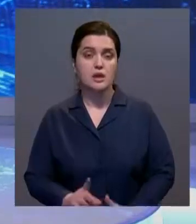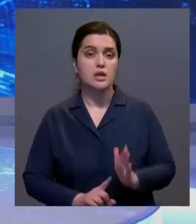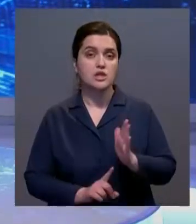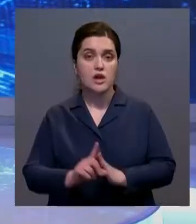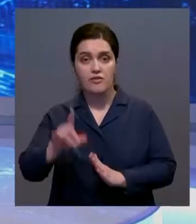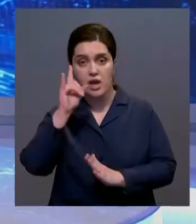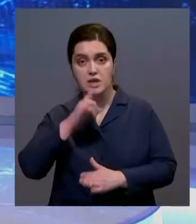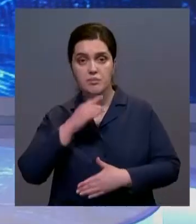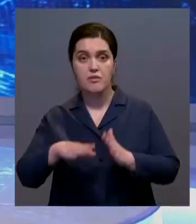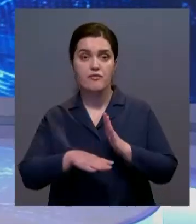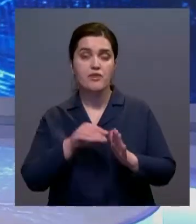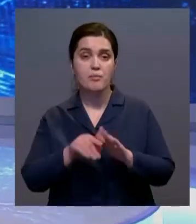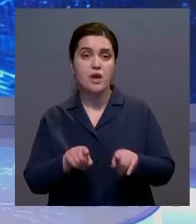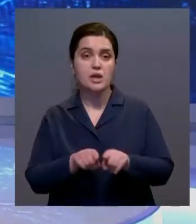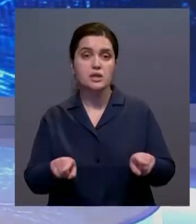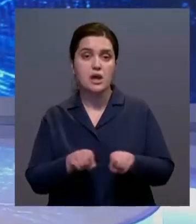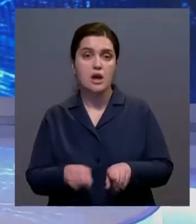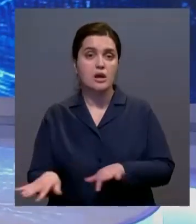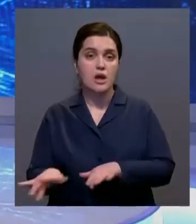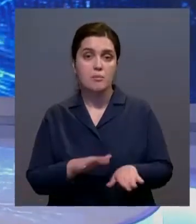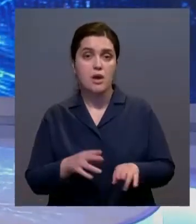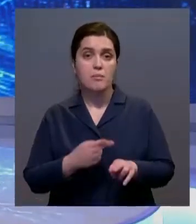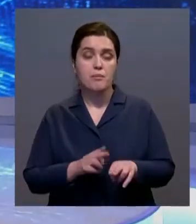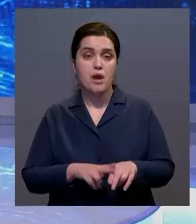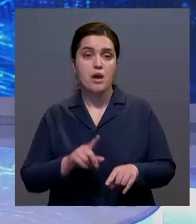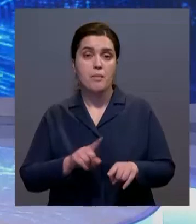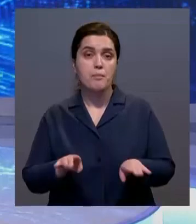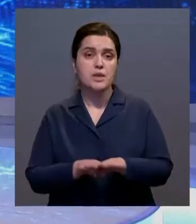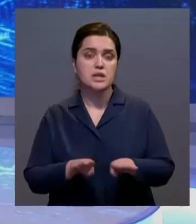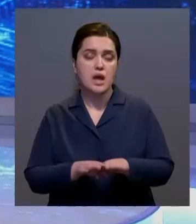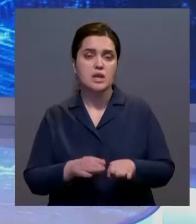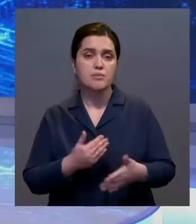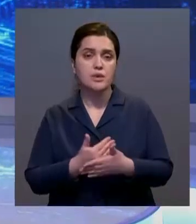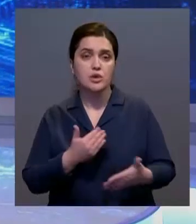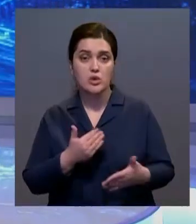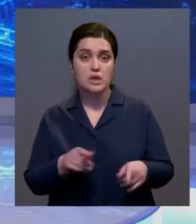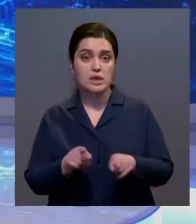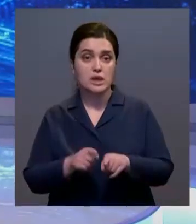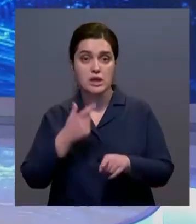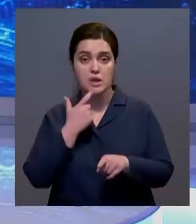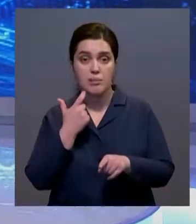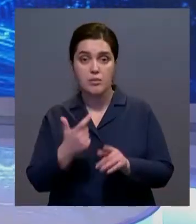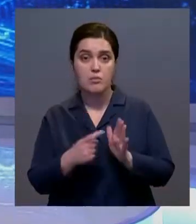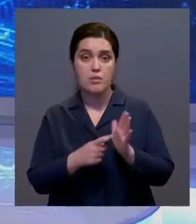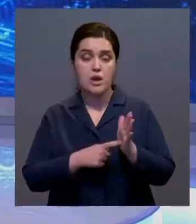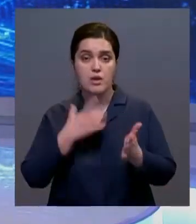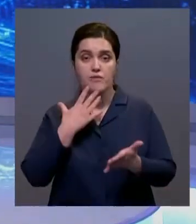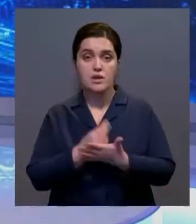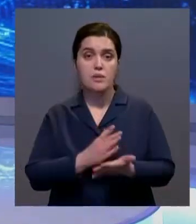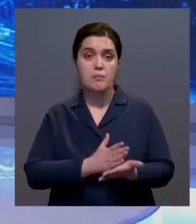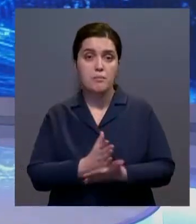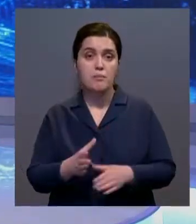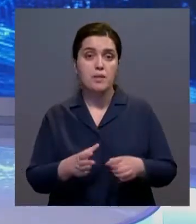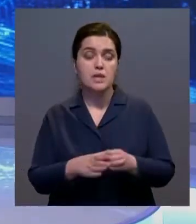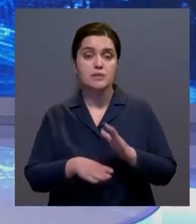Начавшаяся в Казахстане предвыборная агитационная кампания проходит интенсивнее по сравнению с предыдущими. Такими наблюдениями сегодня поделились отечественные